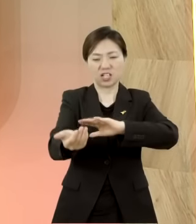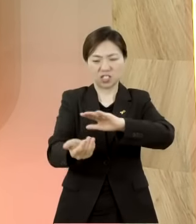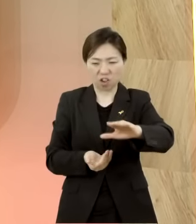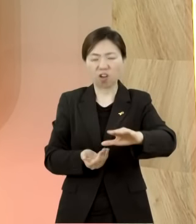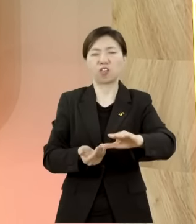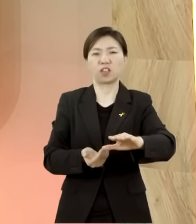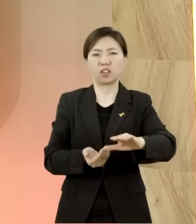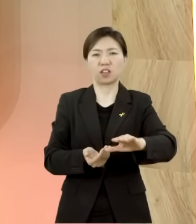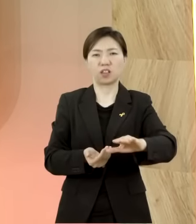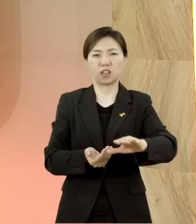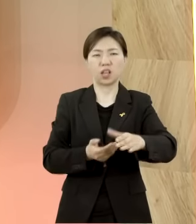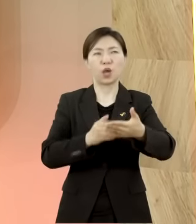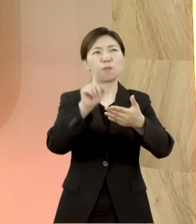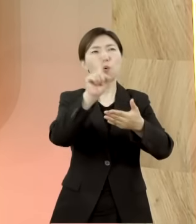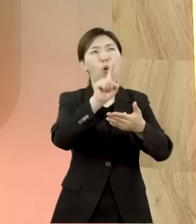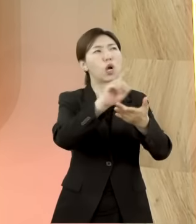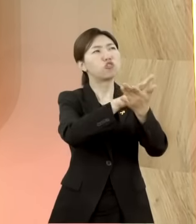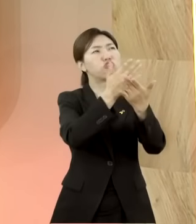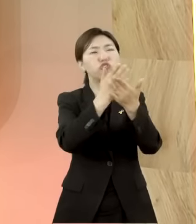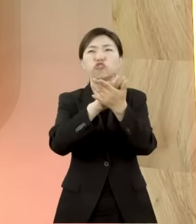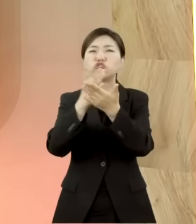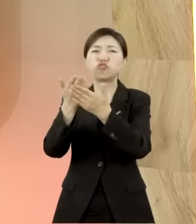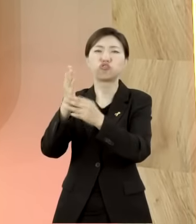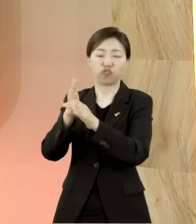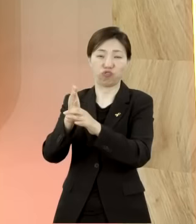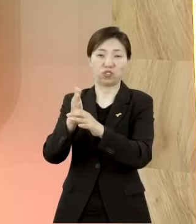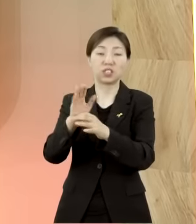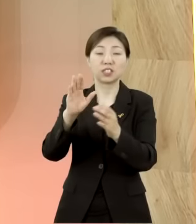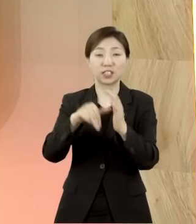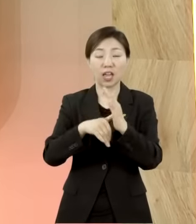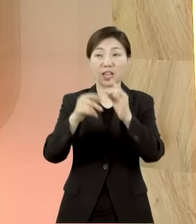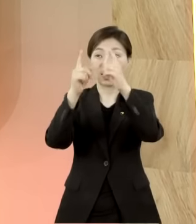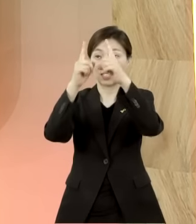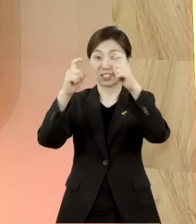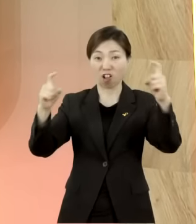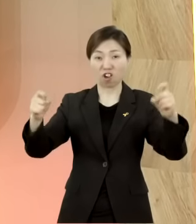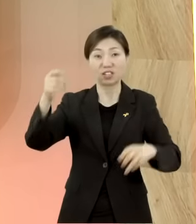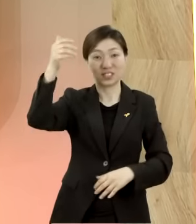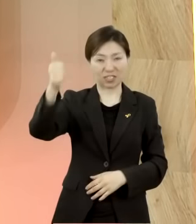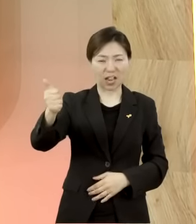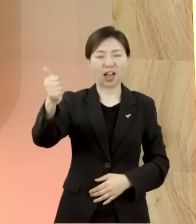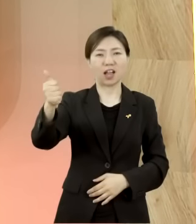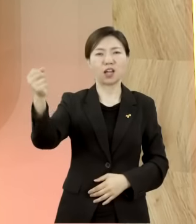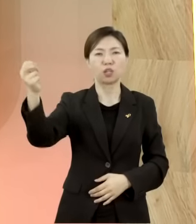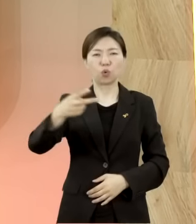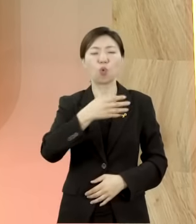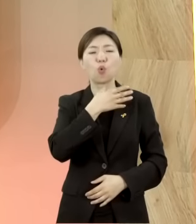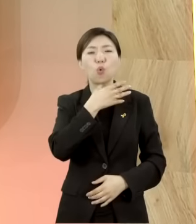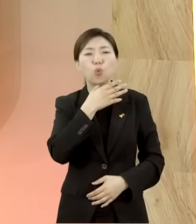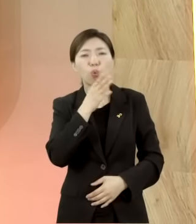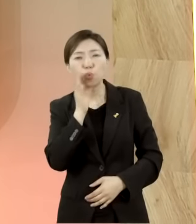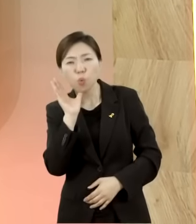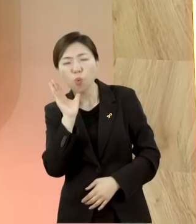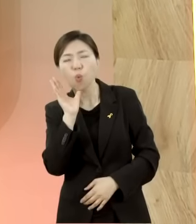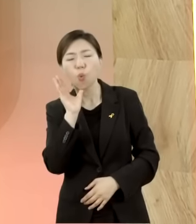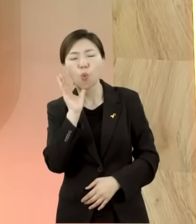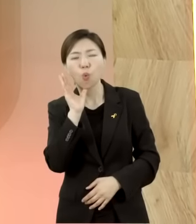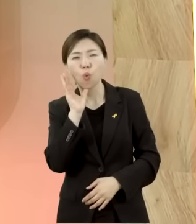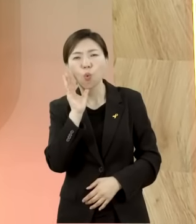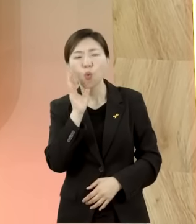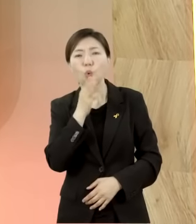날 행사를 앞두고 울력을 좀 하고 있었대요데 그때 때마침 주지 스님하고